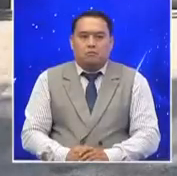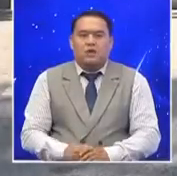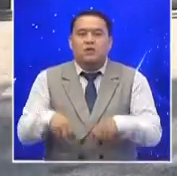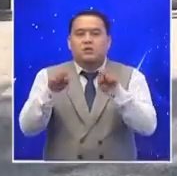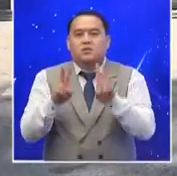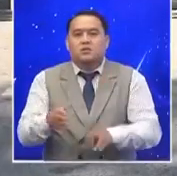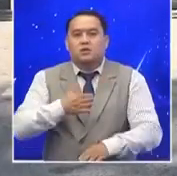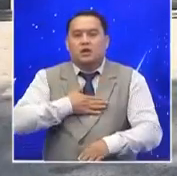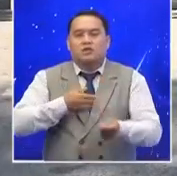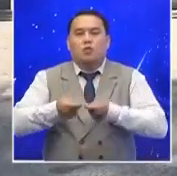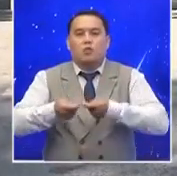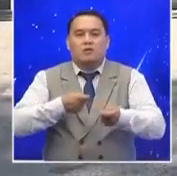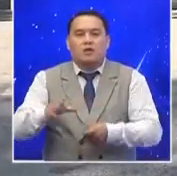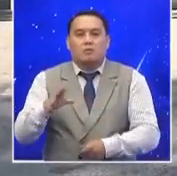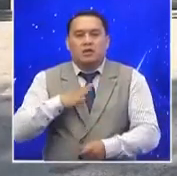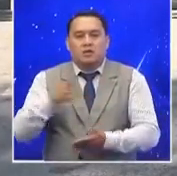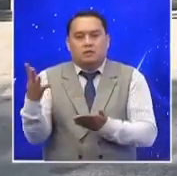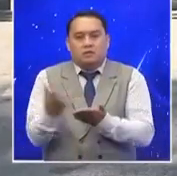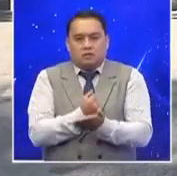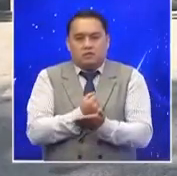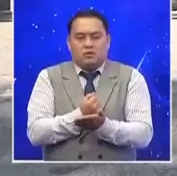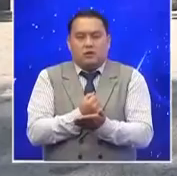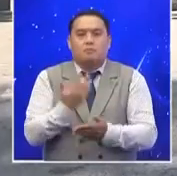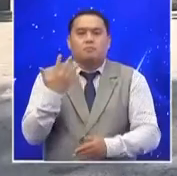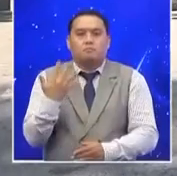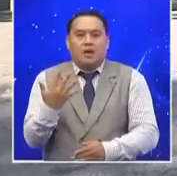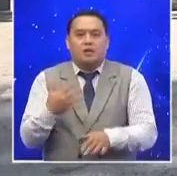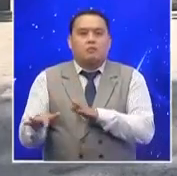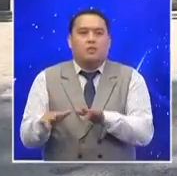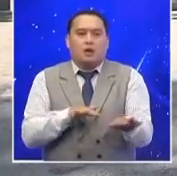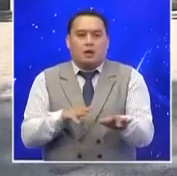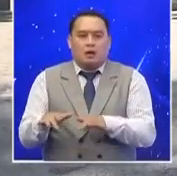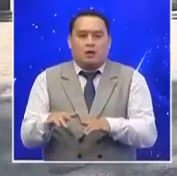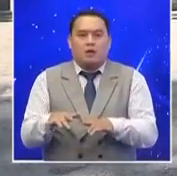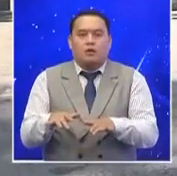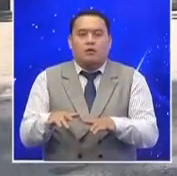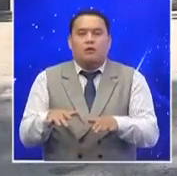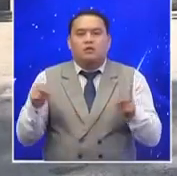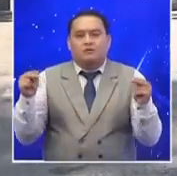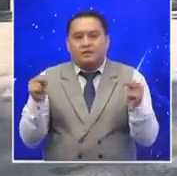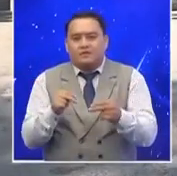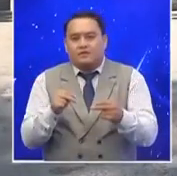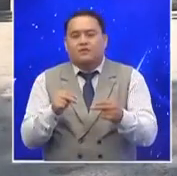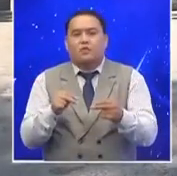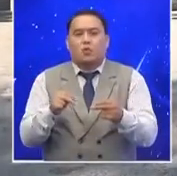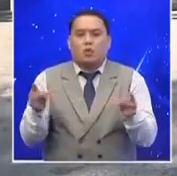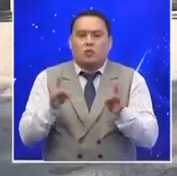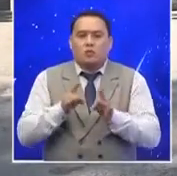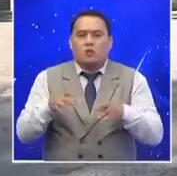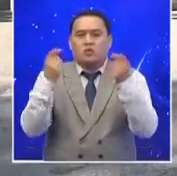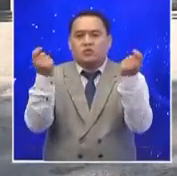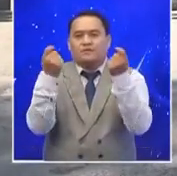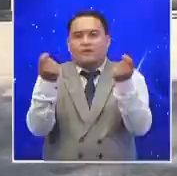Специалистами нашего управления было обнаружено 5 мероприятий. Это кудалык, той и